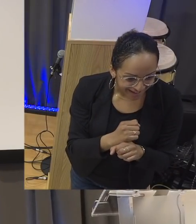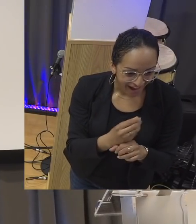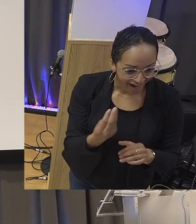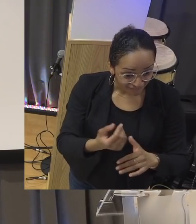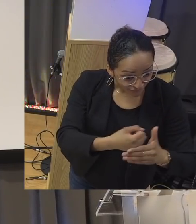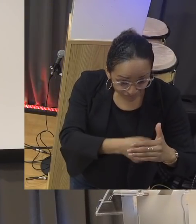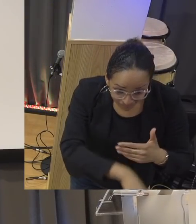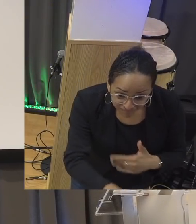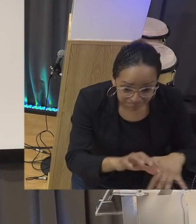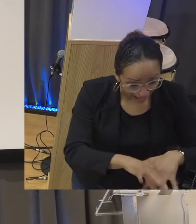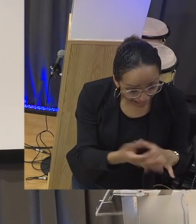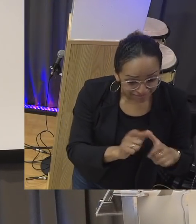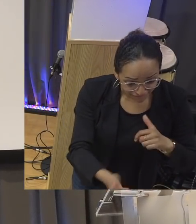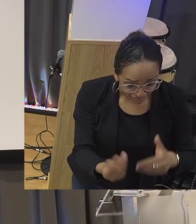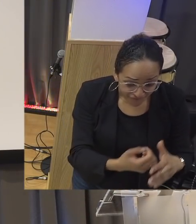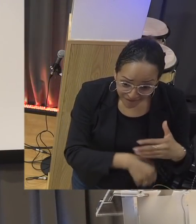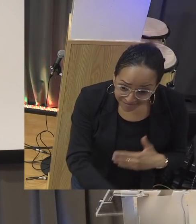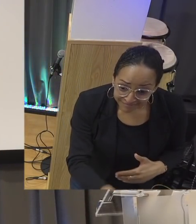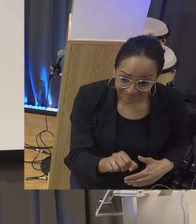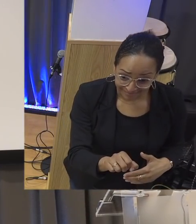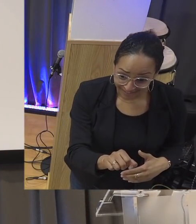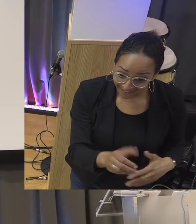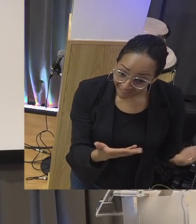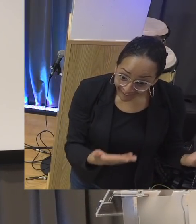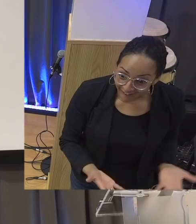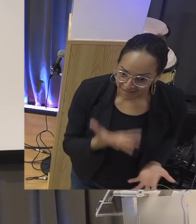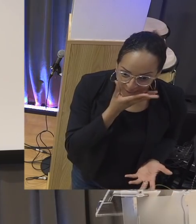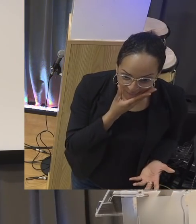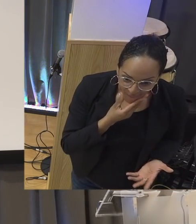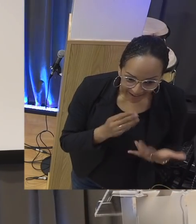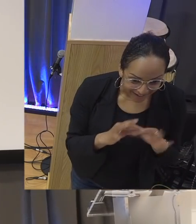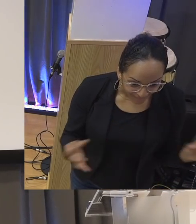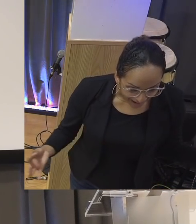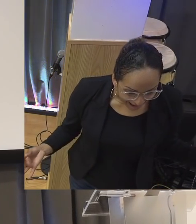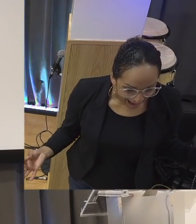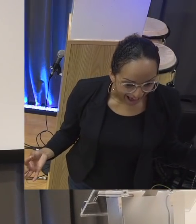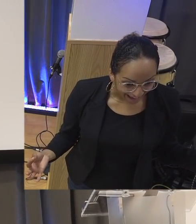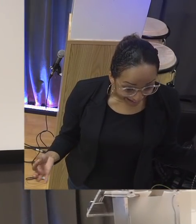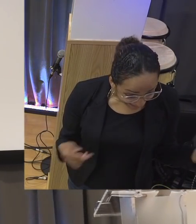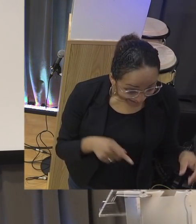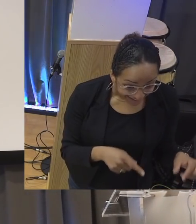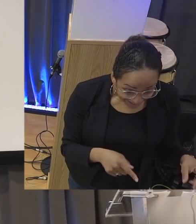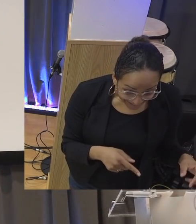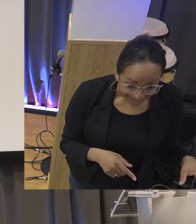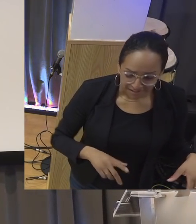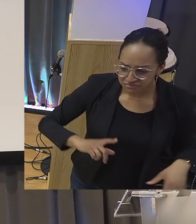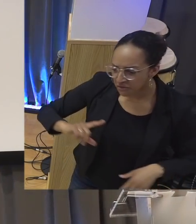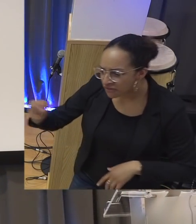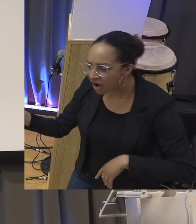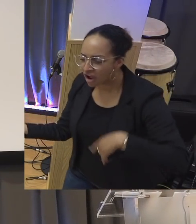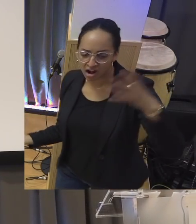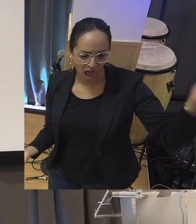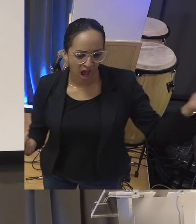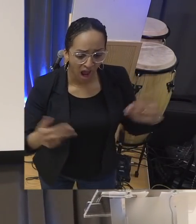de ce mariage. Ce même ami en question, il est rentré, il est revenu dans sa